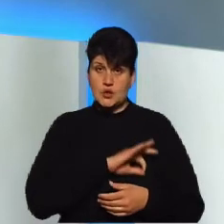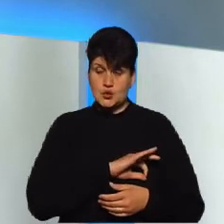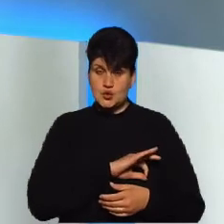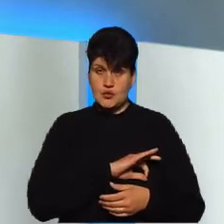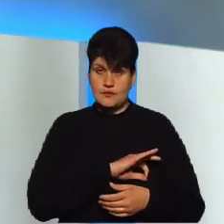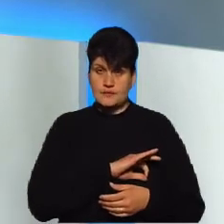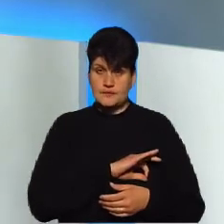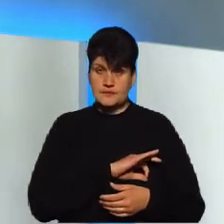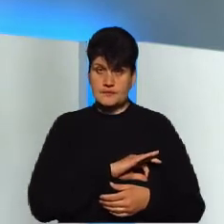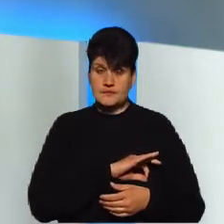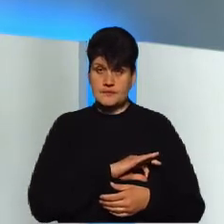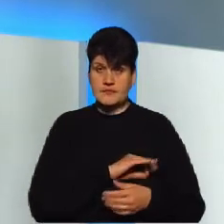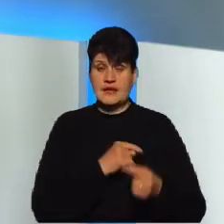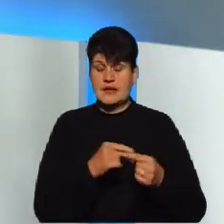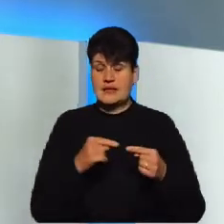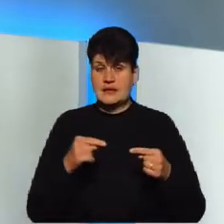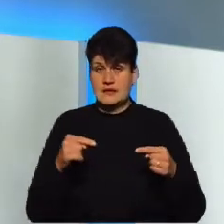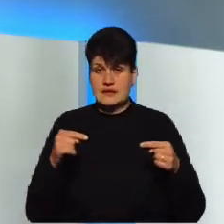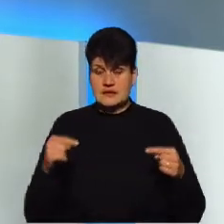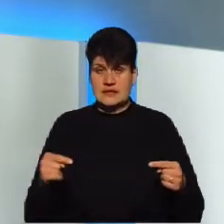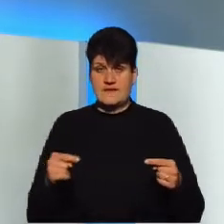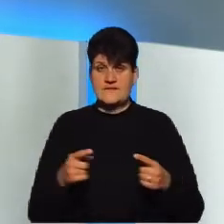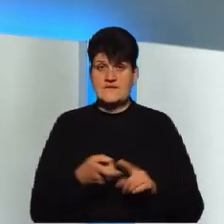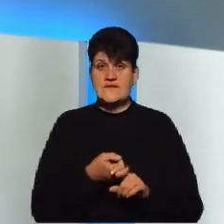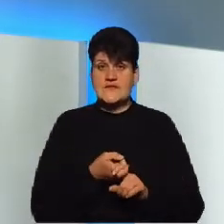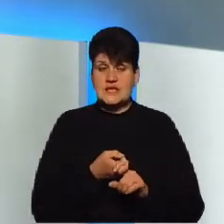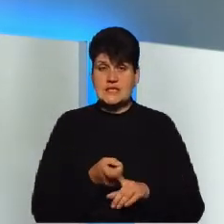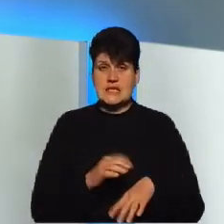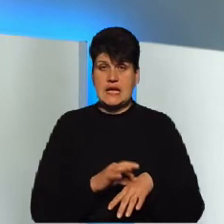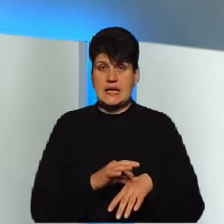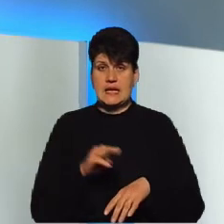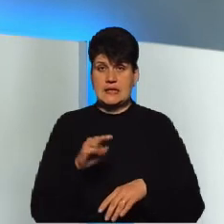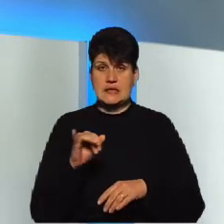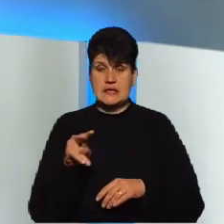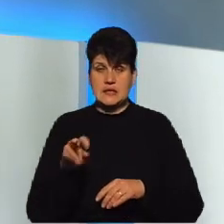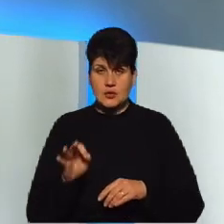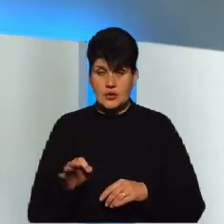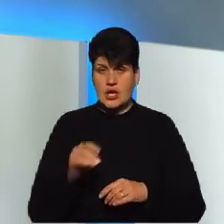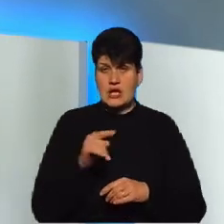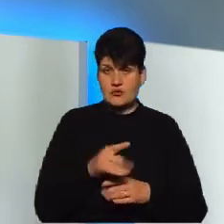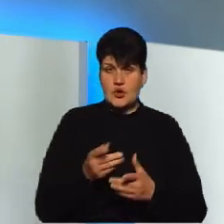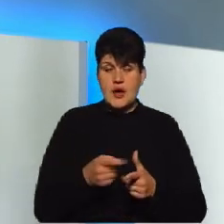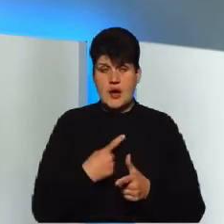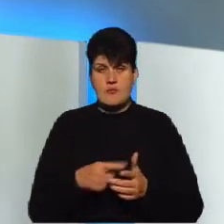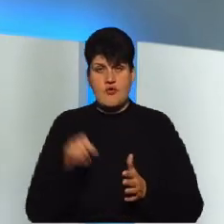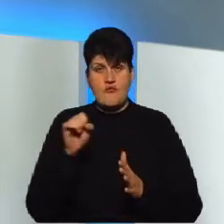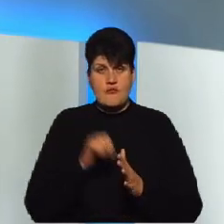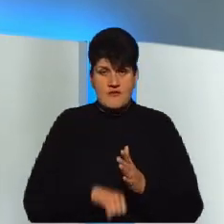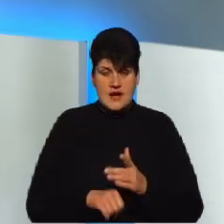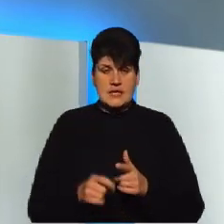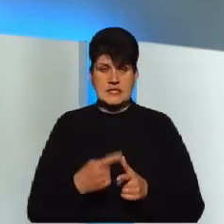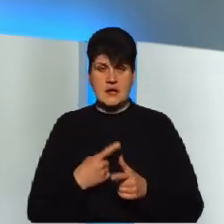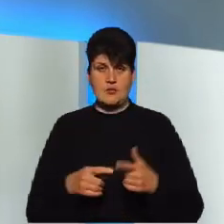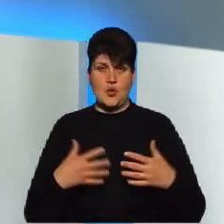цілий віріон, ціле вірусне тіло, і воно або вбивається, або ослабляється. Ну, в